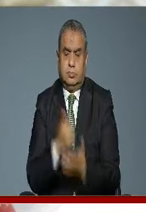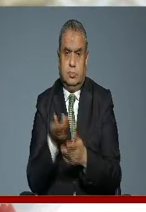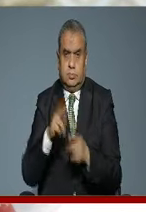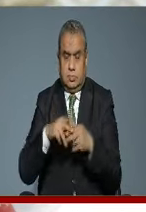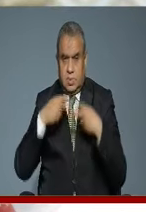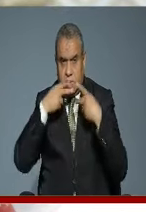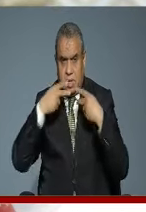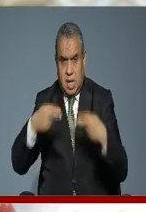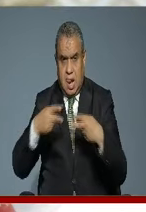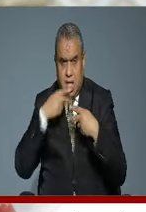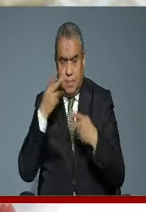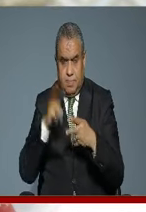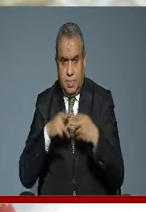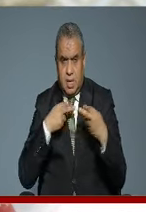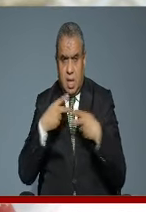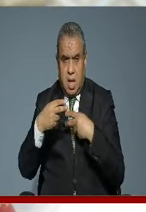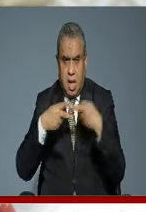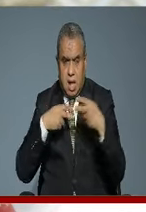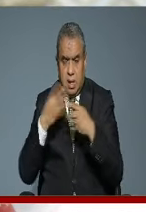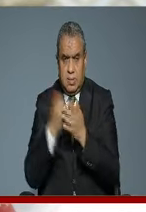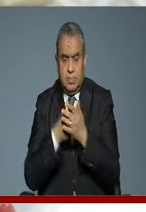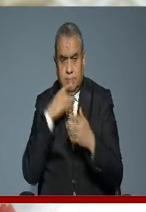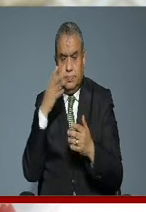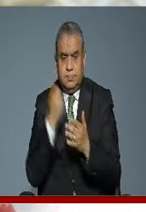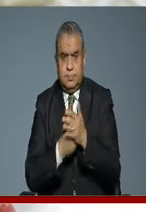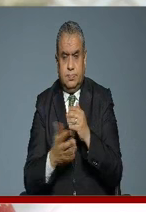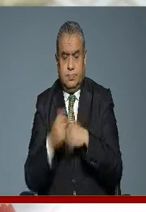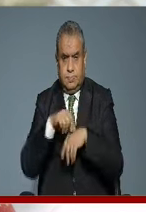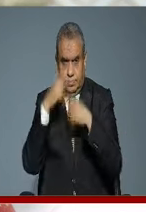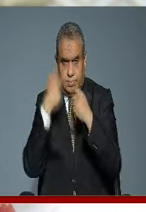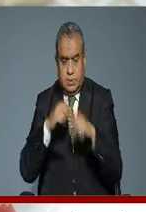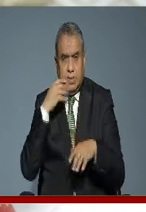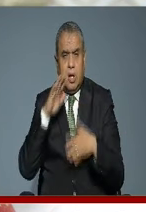وتكلمنا أيضا عن الوضع الإنساني في قطاع غزة،